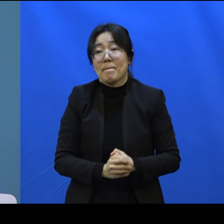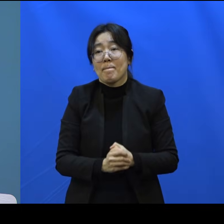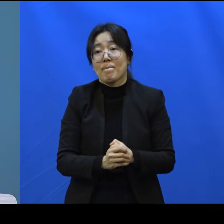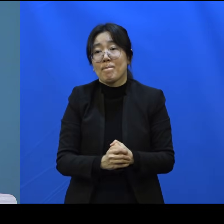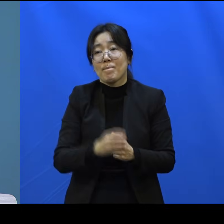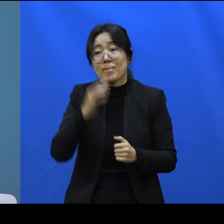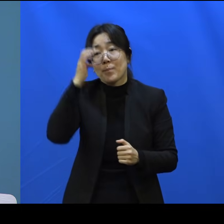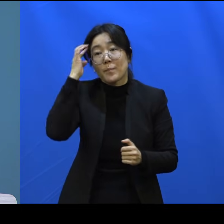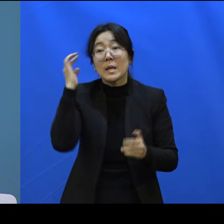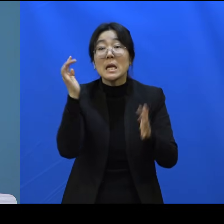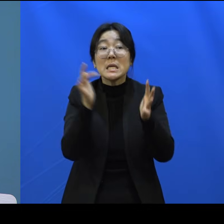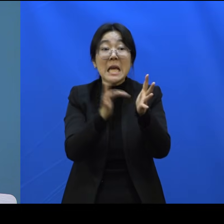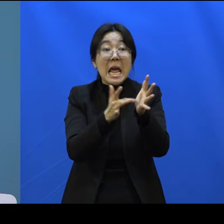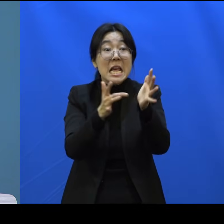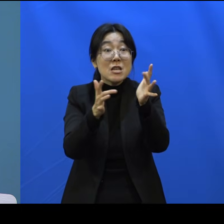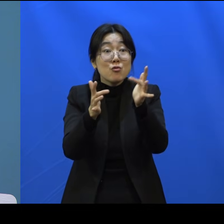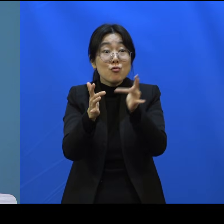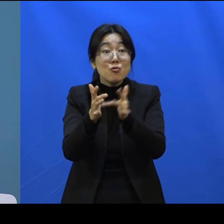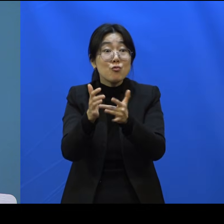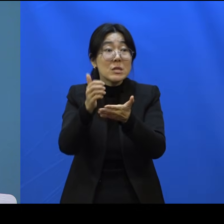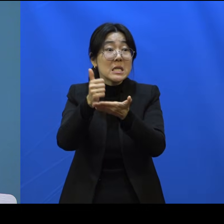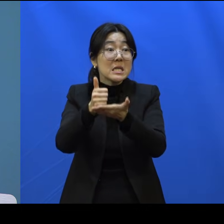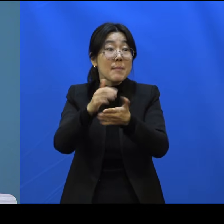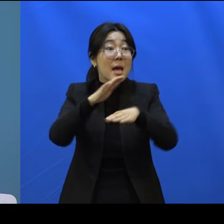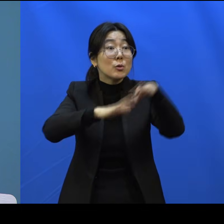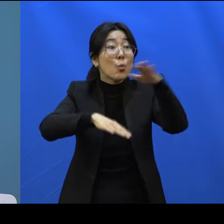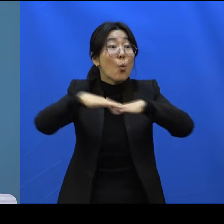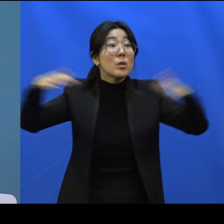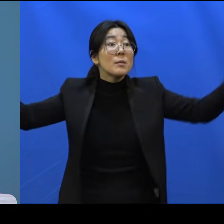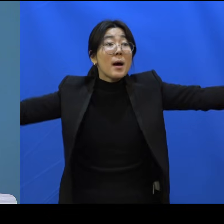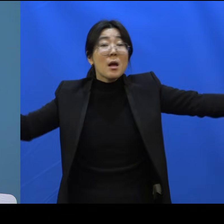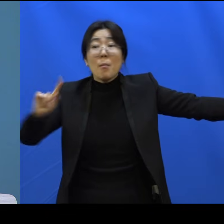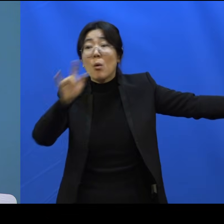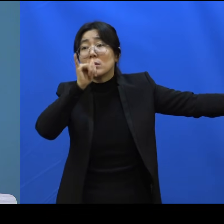예수님의 손과 발에 가시가 엄청나게 박혔어요. 그죠?